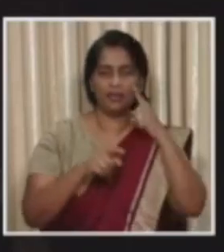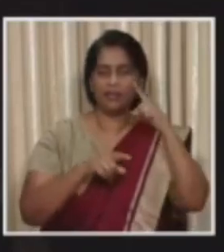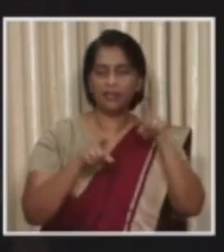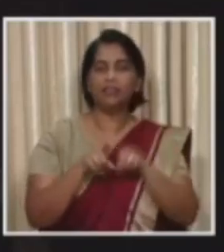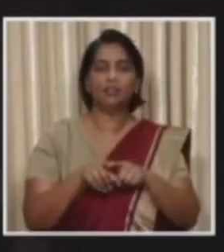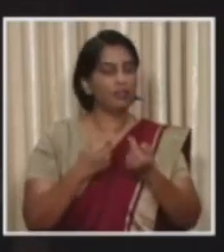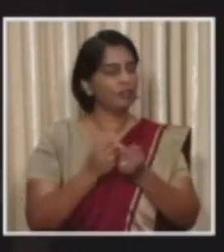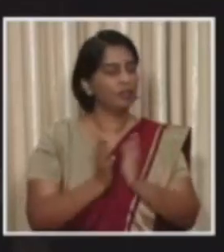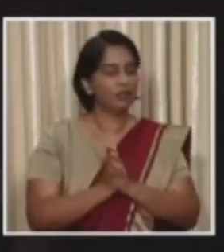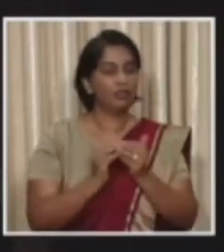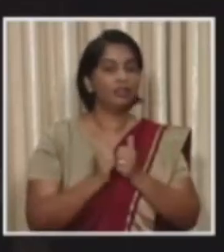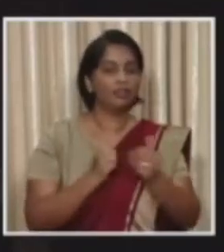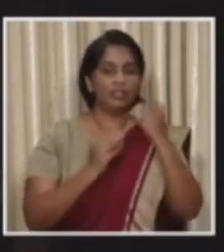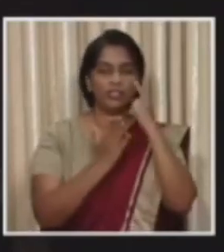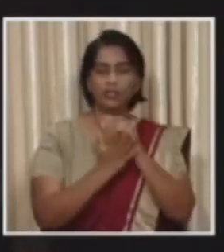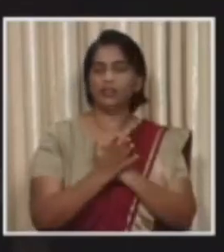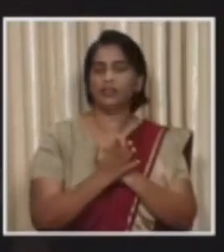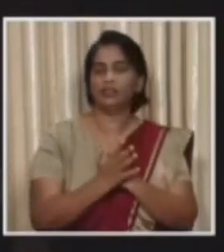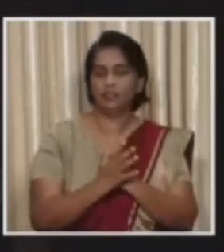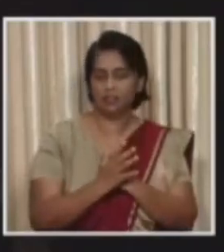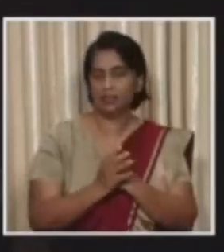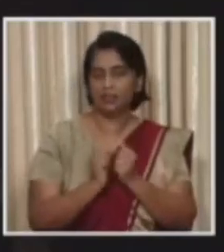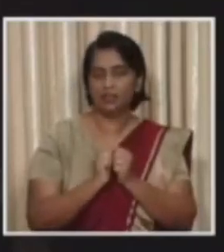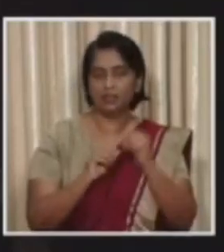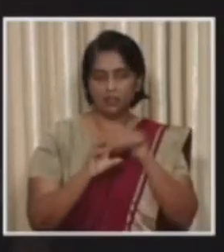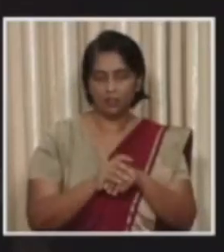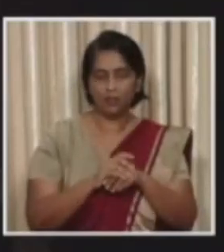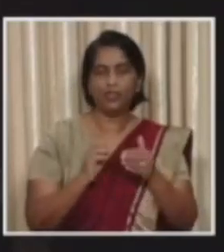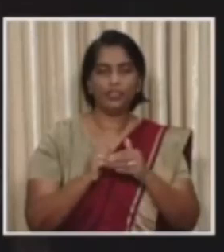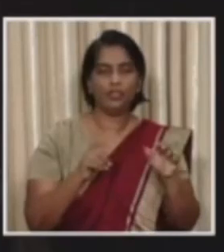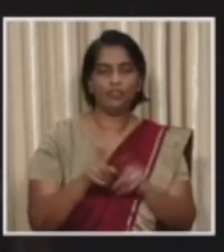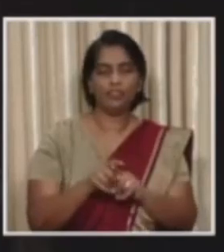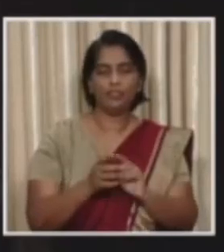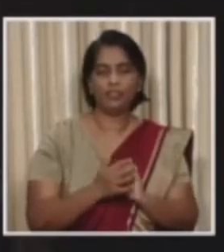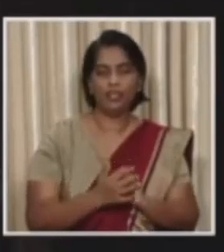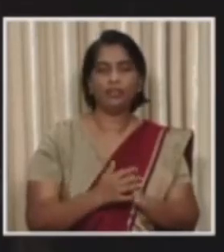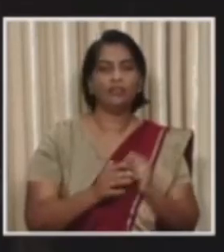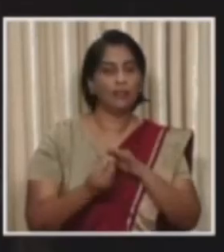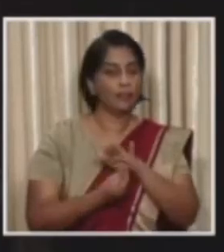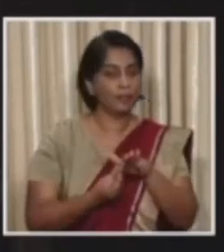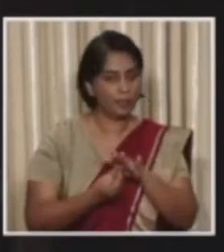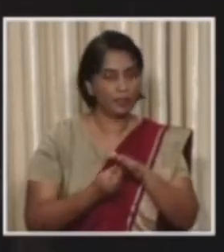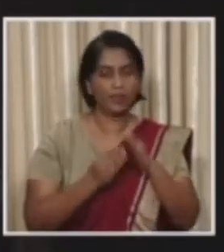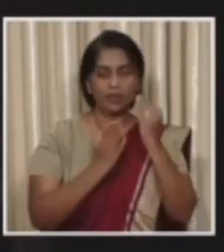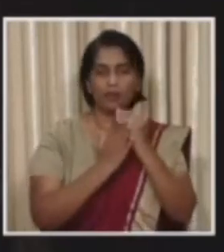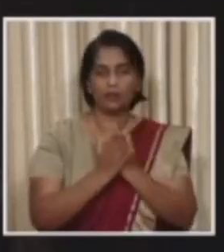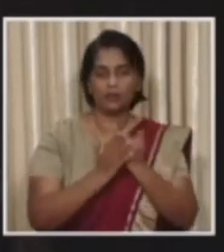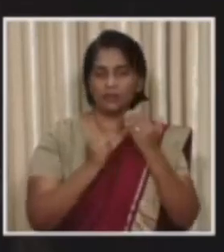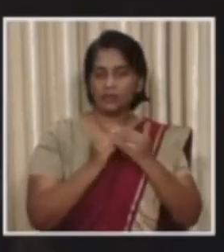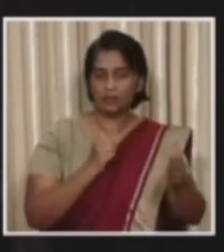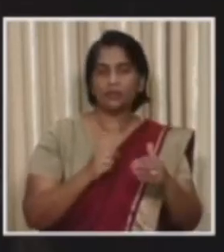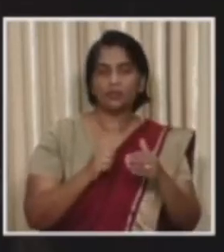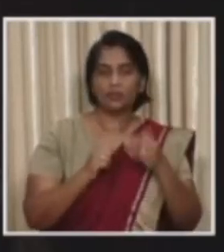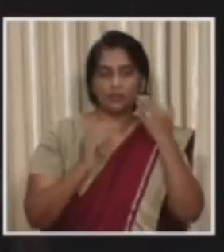තමන් උරුම කරන දේත් මේ රට දායක වෙන්න පුළුවන් වපසරියක්, පරිසරයක්, වාතාවරණයක්,